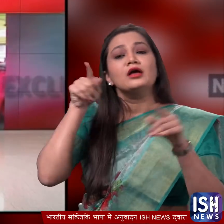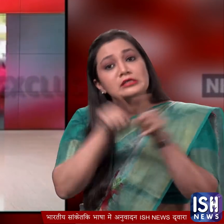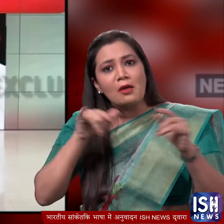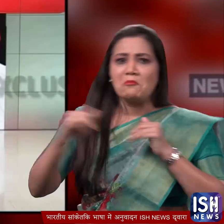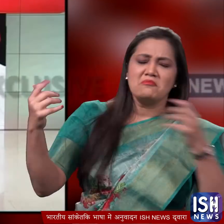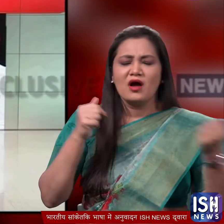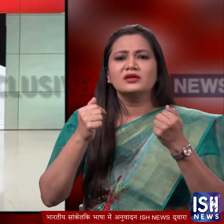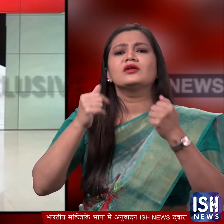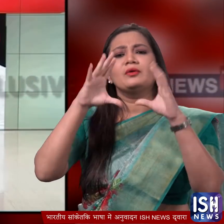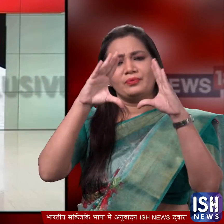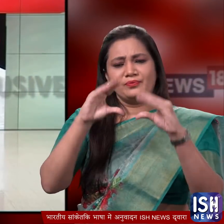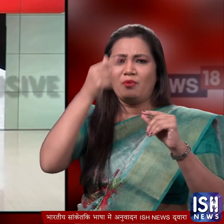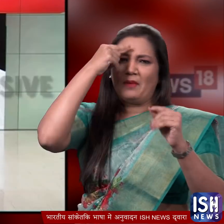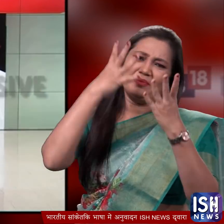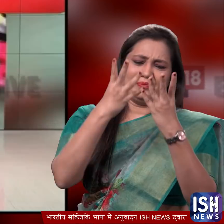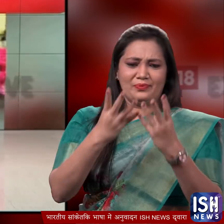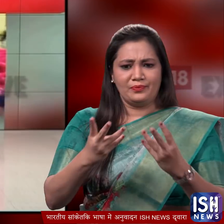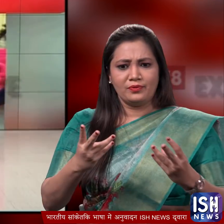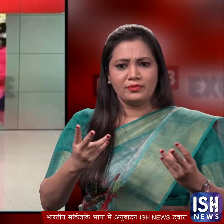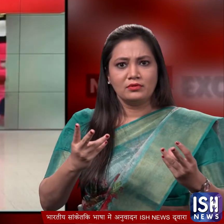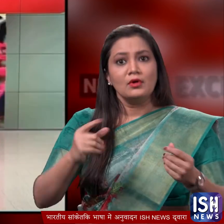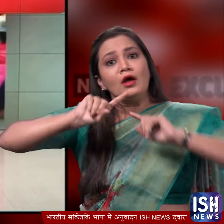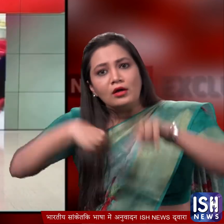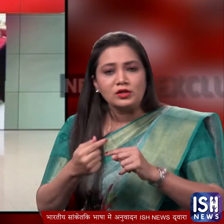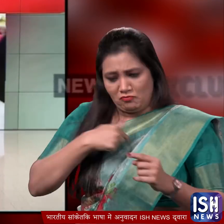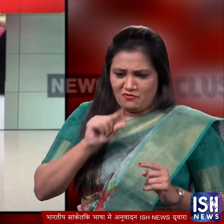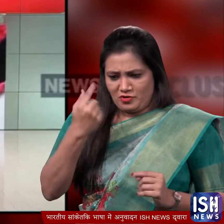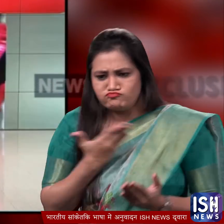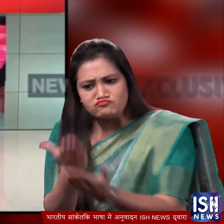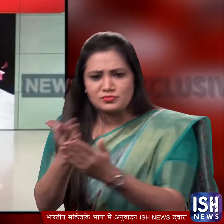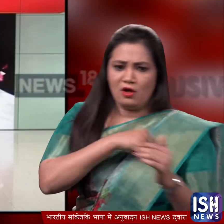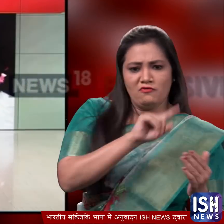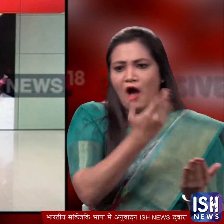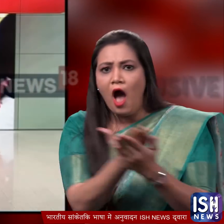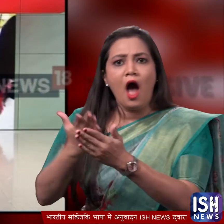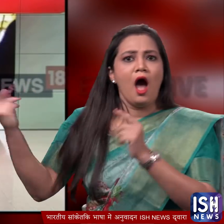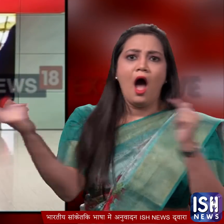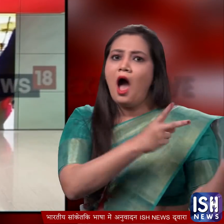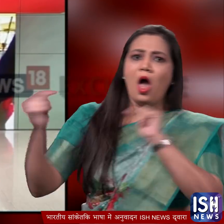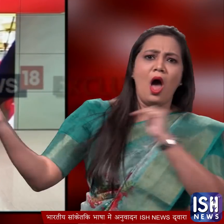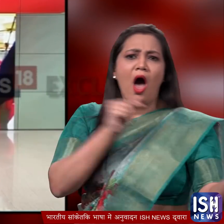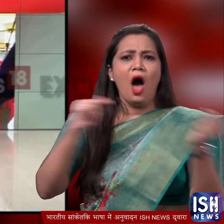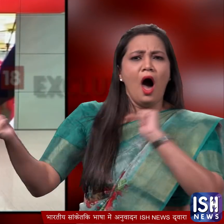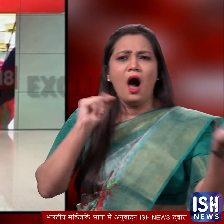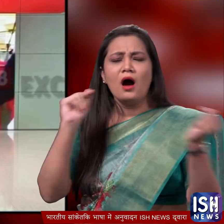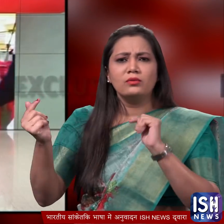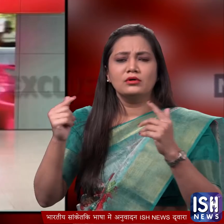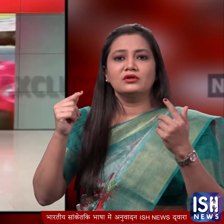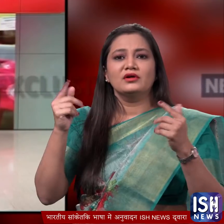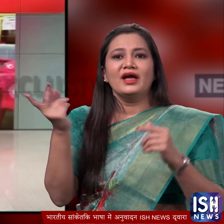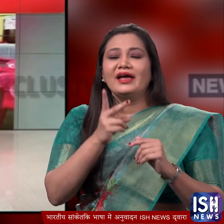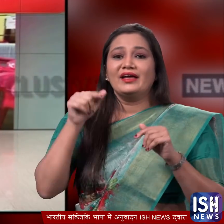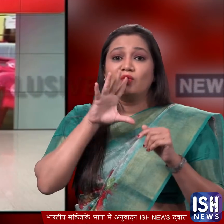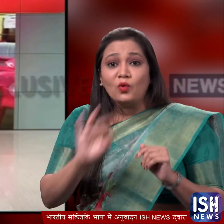दावा करने लगे। थोड़ी देर बाद जब चुनाव चिन्ह का झगड़ा शांत हुआ तो पहले नामांकन कौन करेगा इसकी लड़ाई शुरू हो गई। हालांकि राज्य